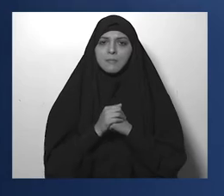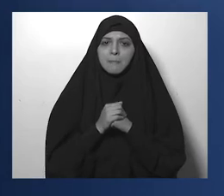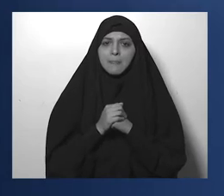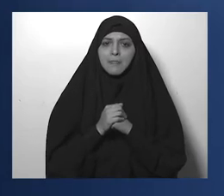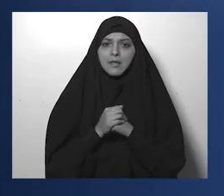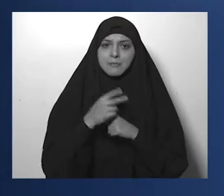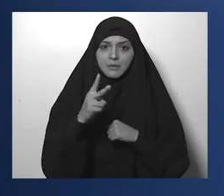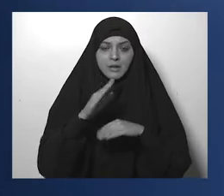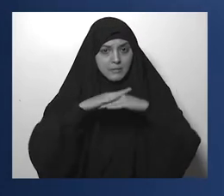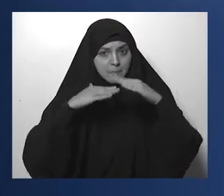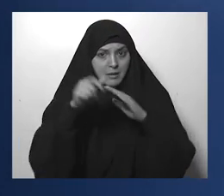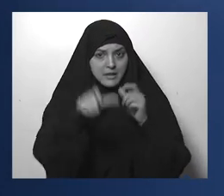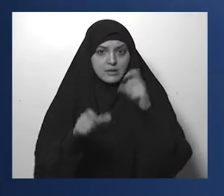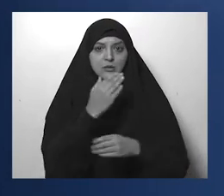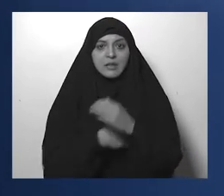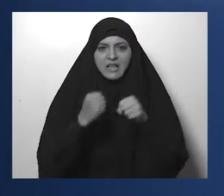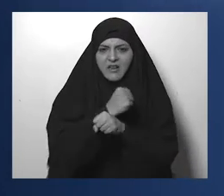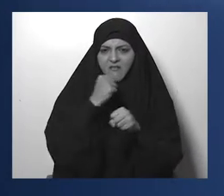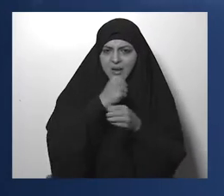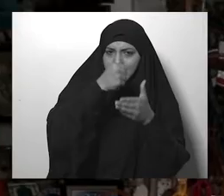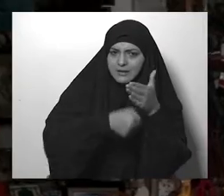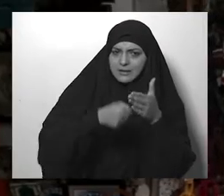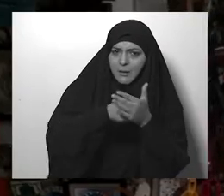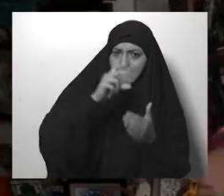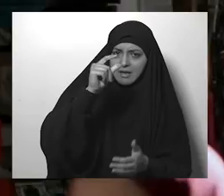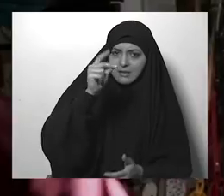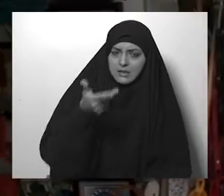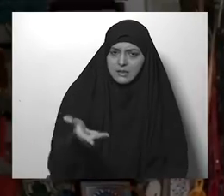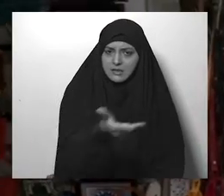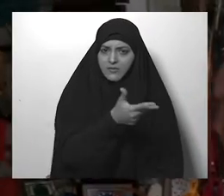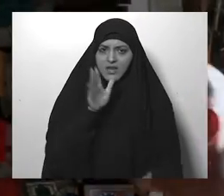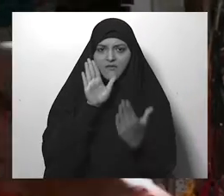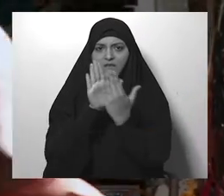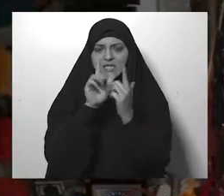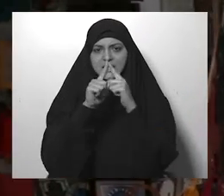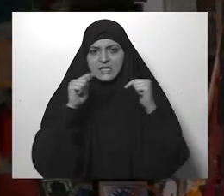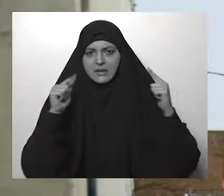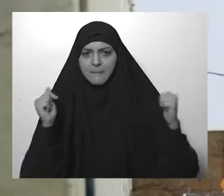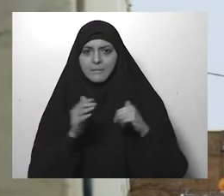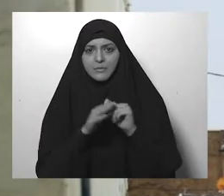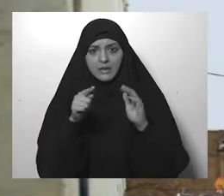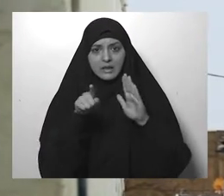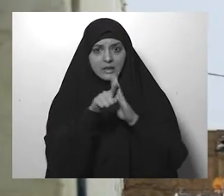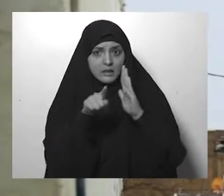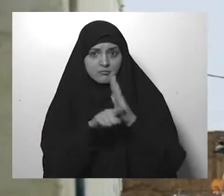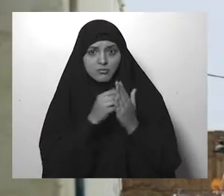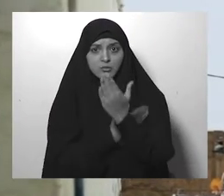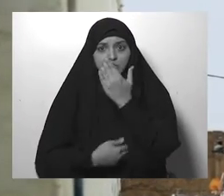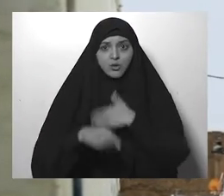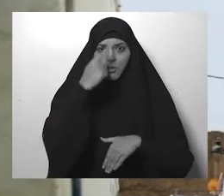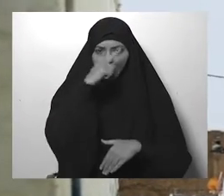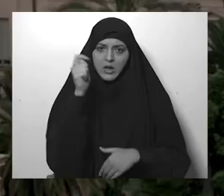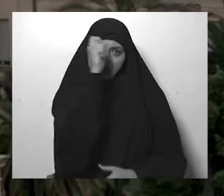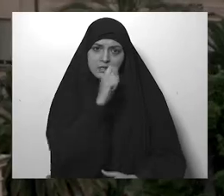elle travaille dans le plaidoyer dans la prestation de services et face aux différents types de handicap pour ces associations pour qu'elles puissent se